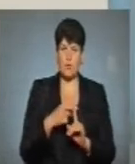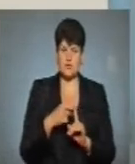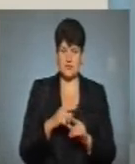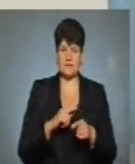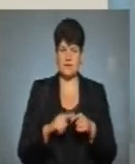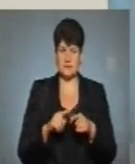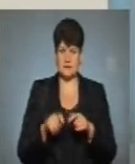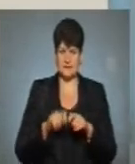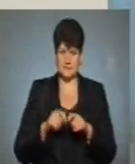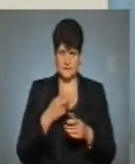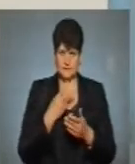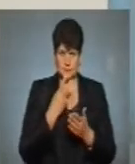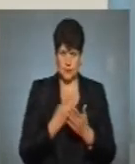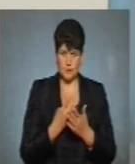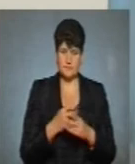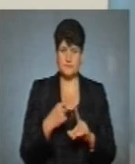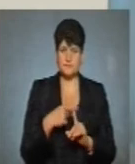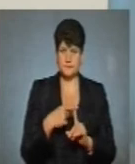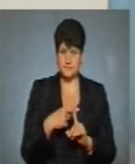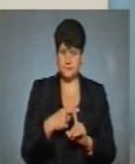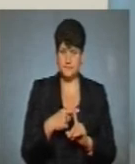експрес-тестами, перший раз